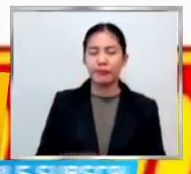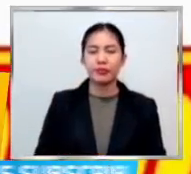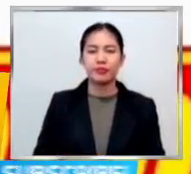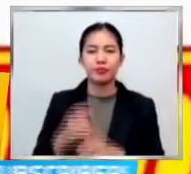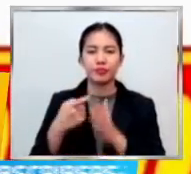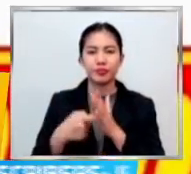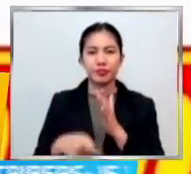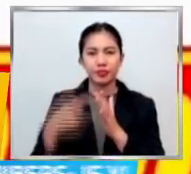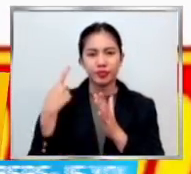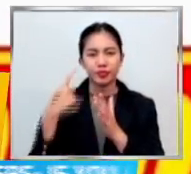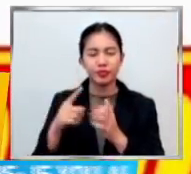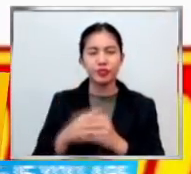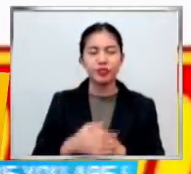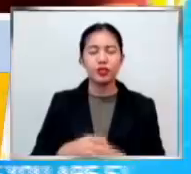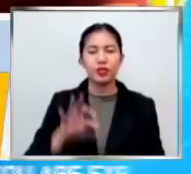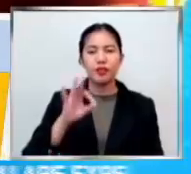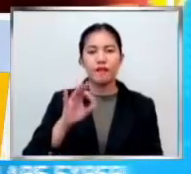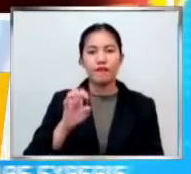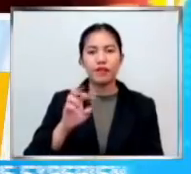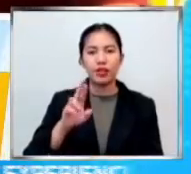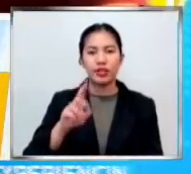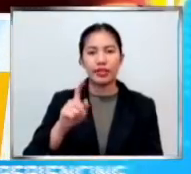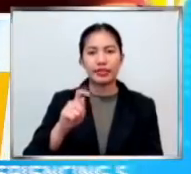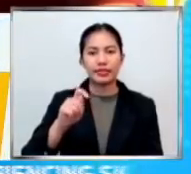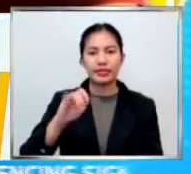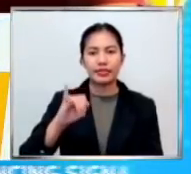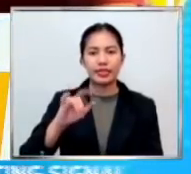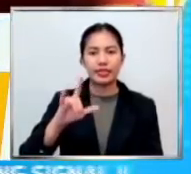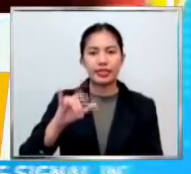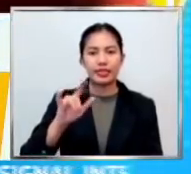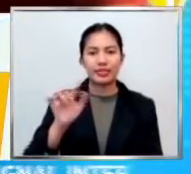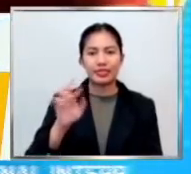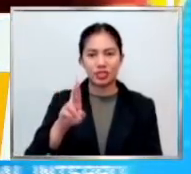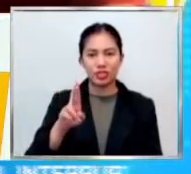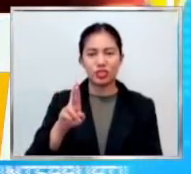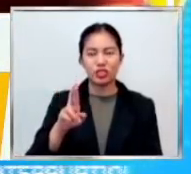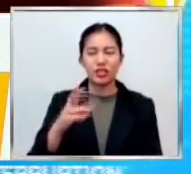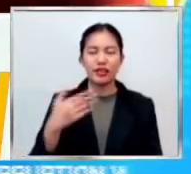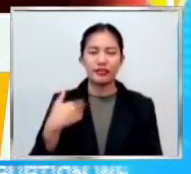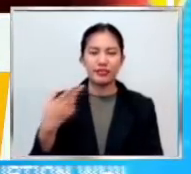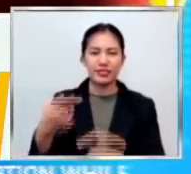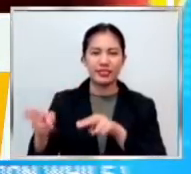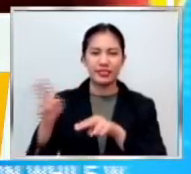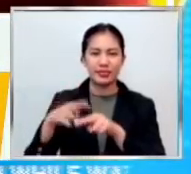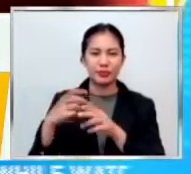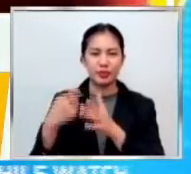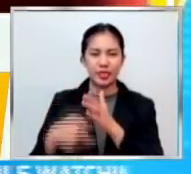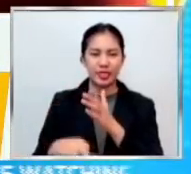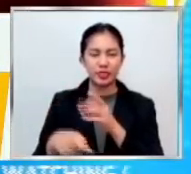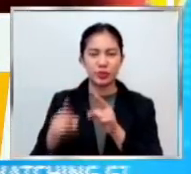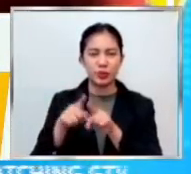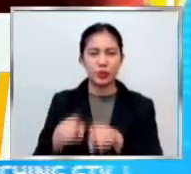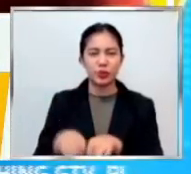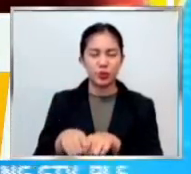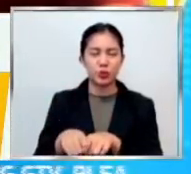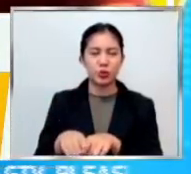pataba, no? Yung fertilizer, laki ng tinaas ng world market, tsaka yung oil,